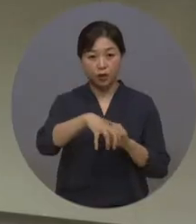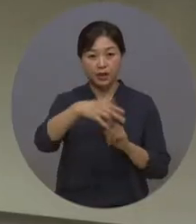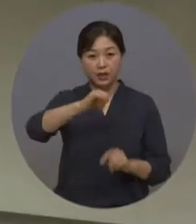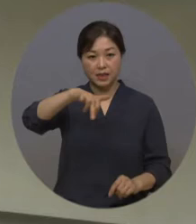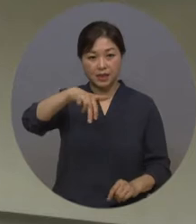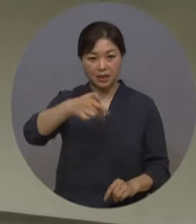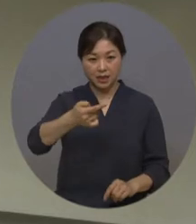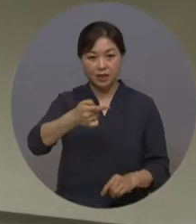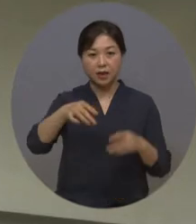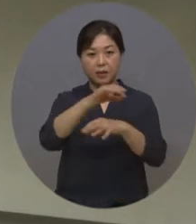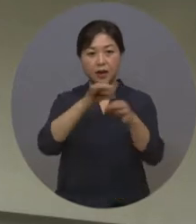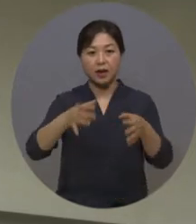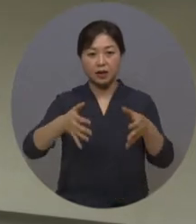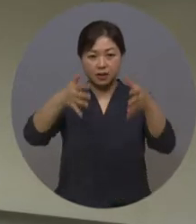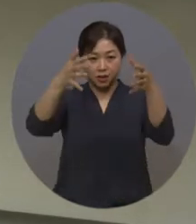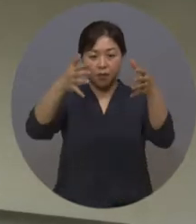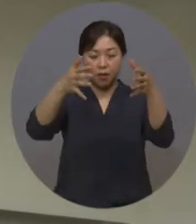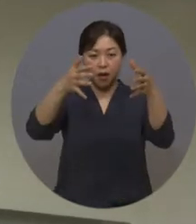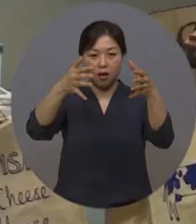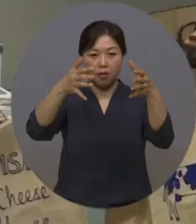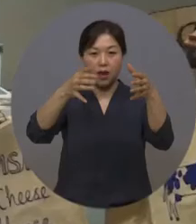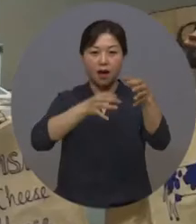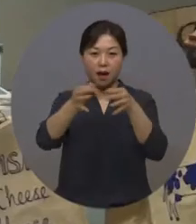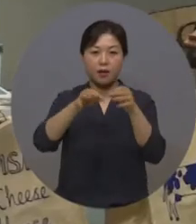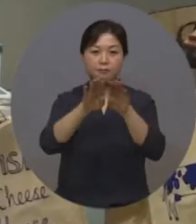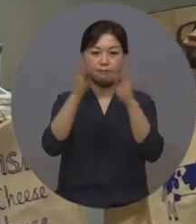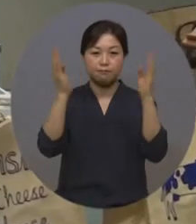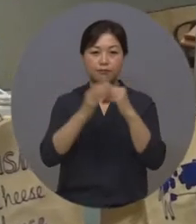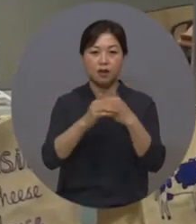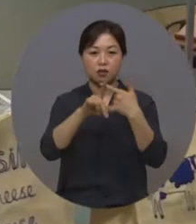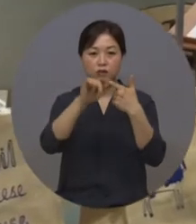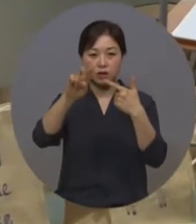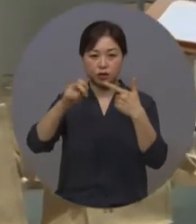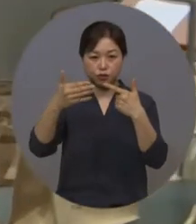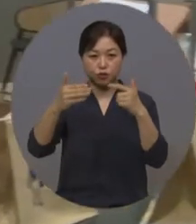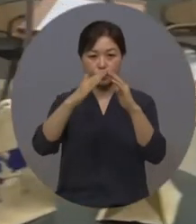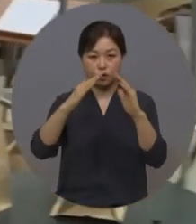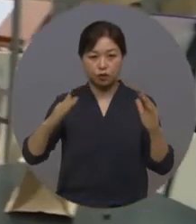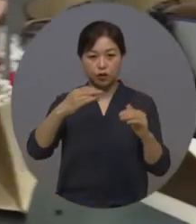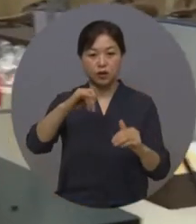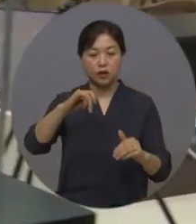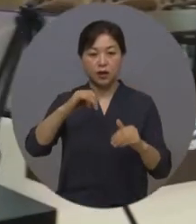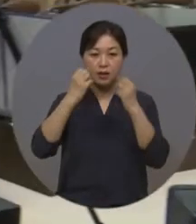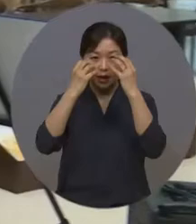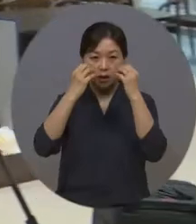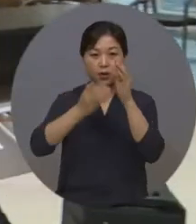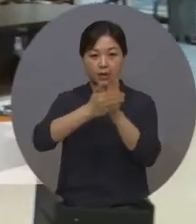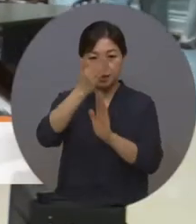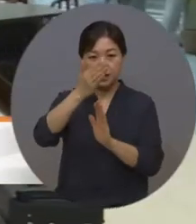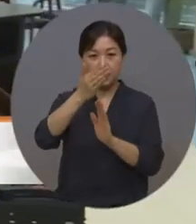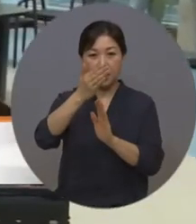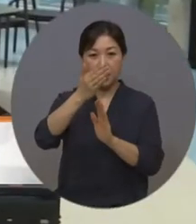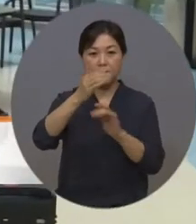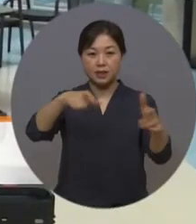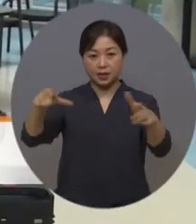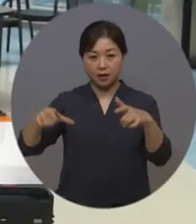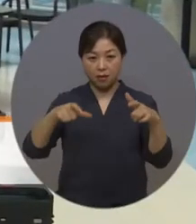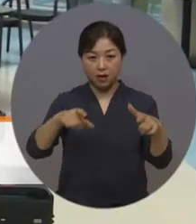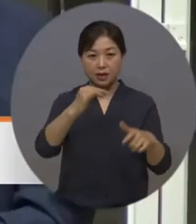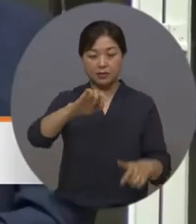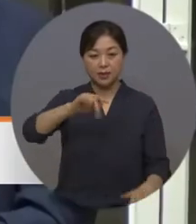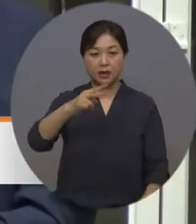임 실은 치즈 how's 문을 열었습니다 지난 6월 29일 전주 신시가지에 위치한 임실 n 치즈 how's